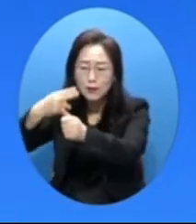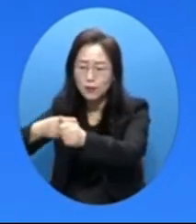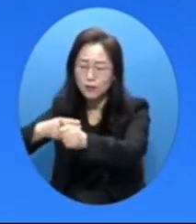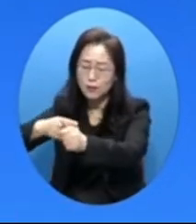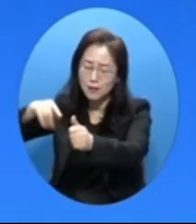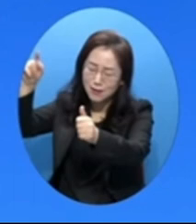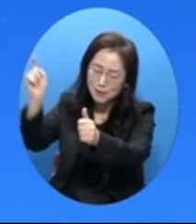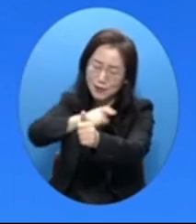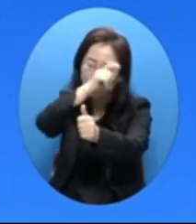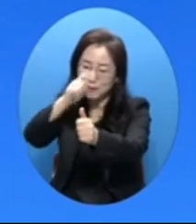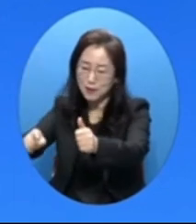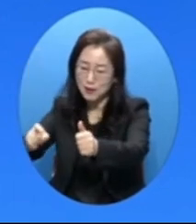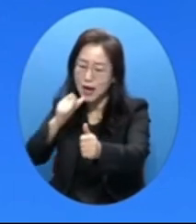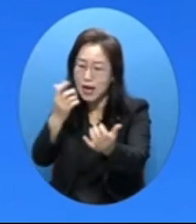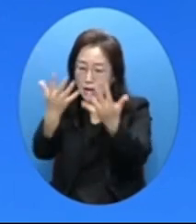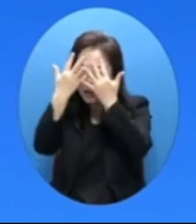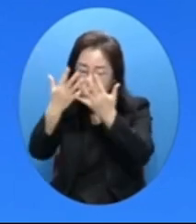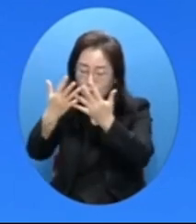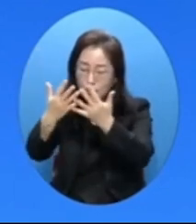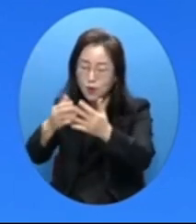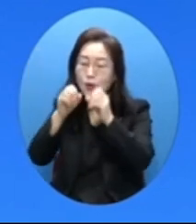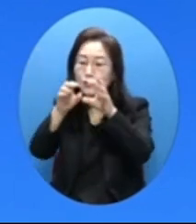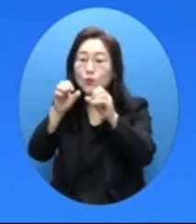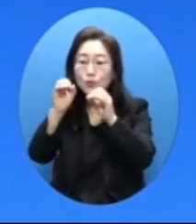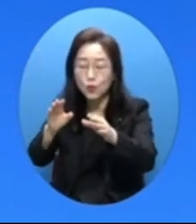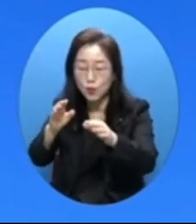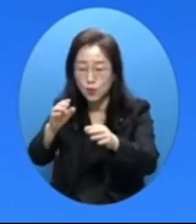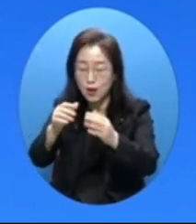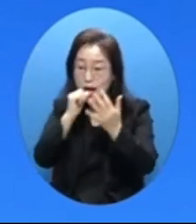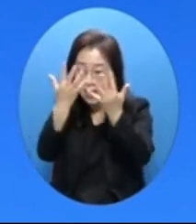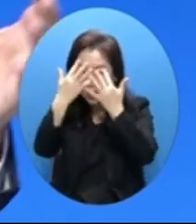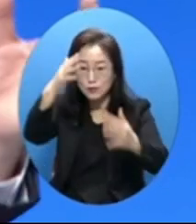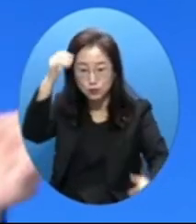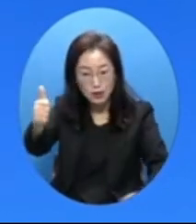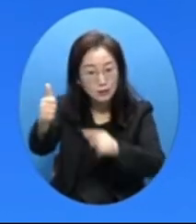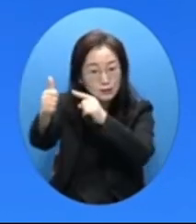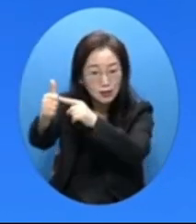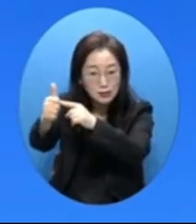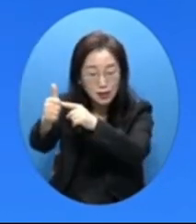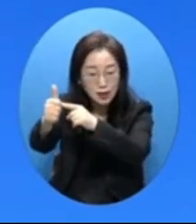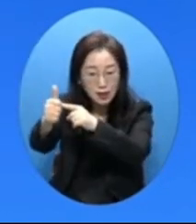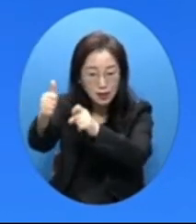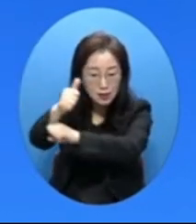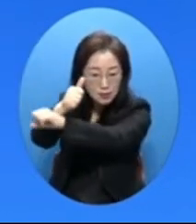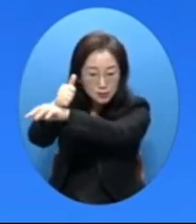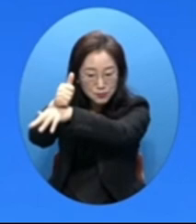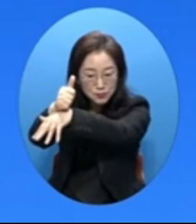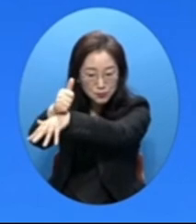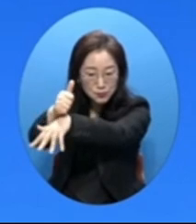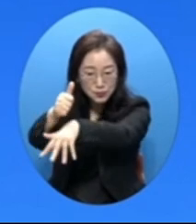감옥에서 전도한 그 간수장을 중심으로 해서 그 가족을 중심으로